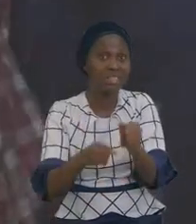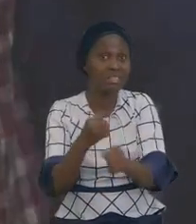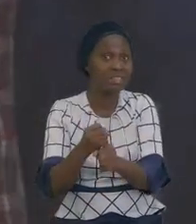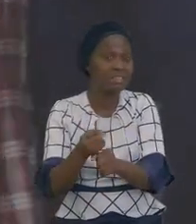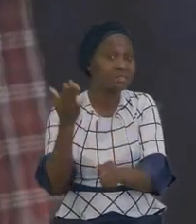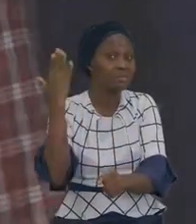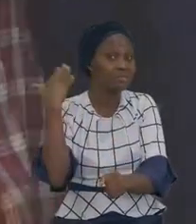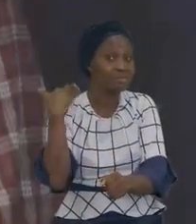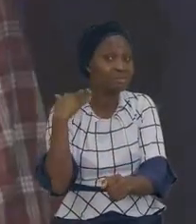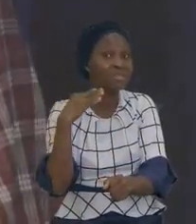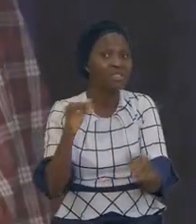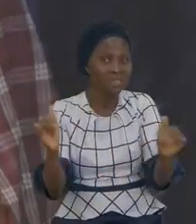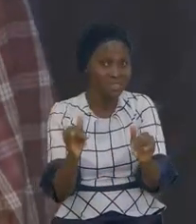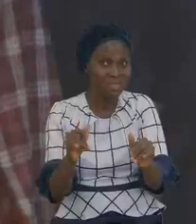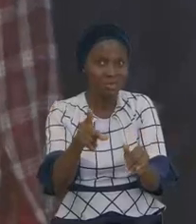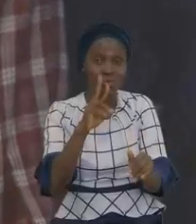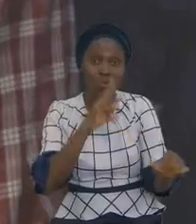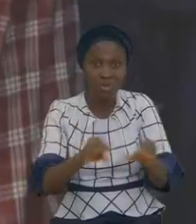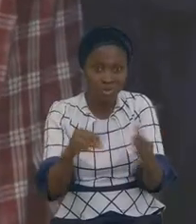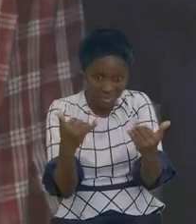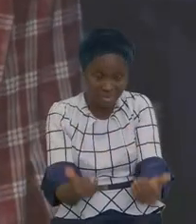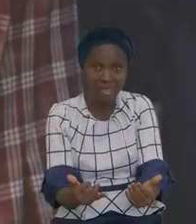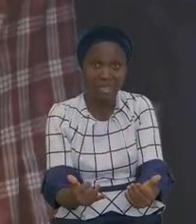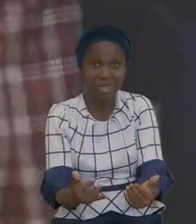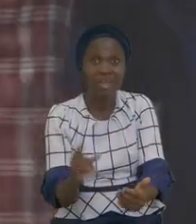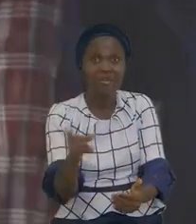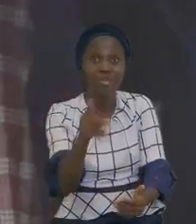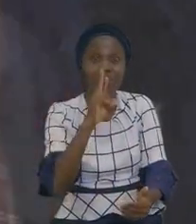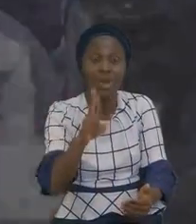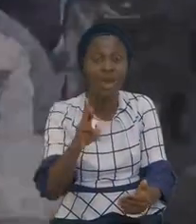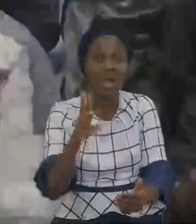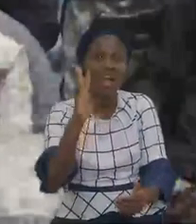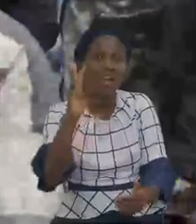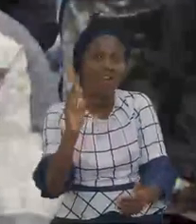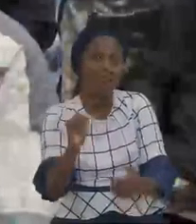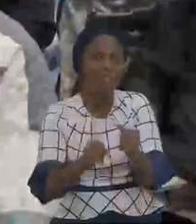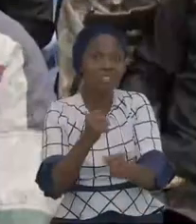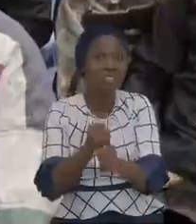Là où tu étais, il y a 40 ans, c'est toujours là où tu es, au même endroit.